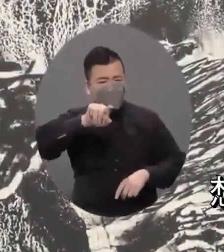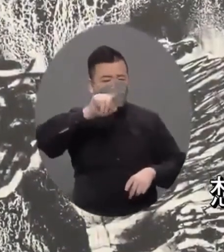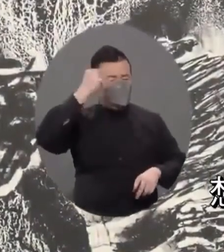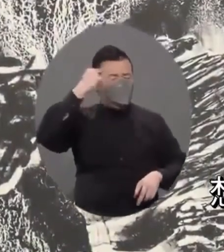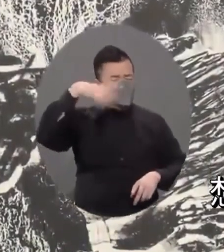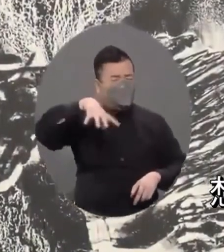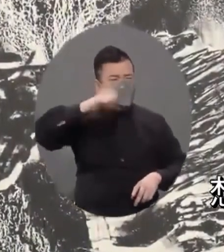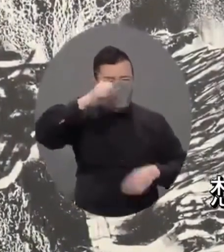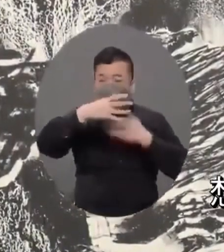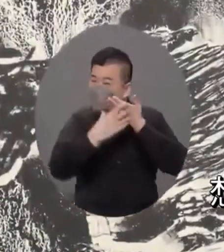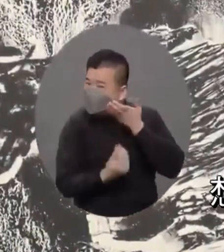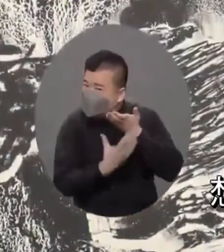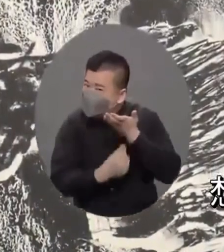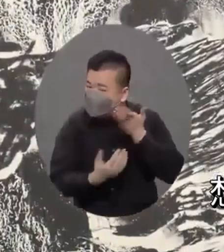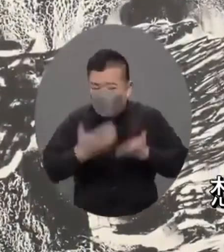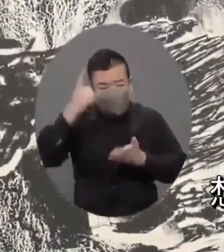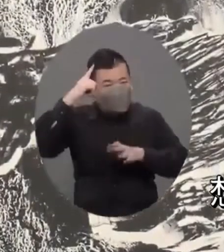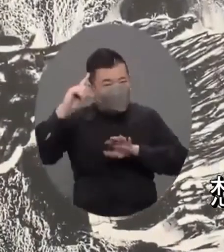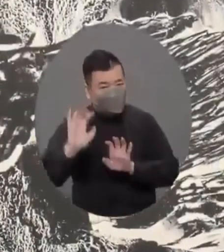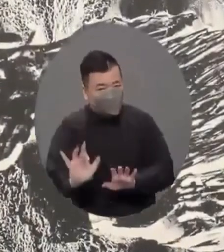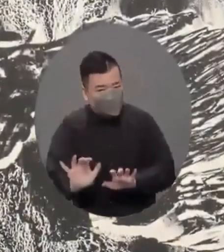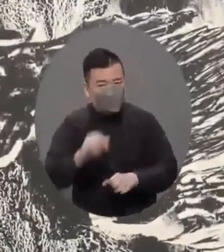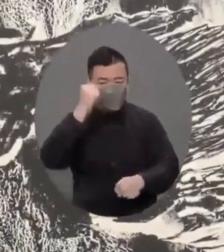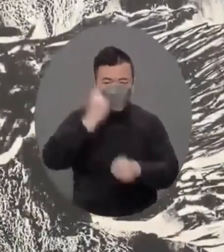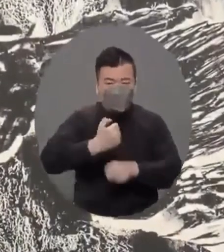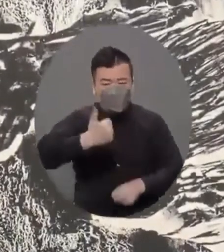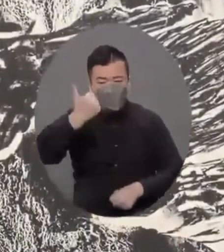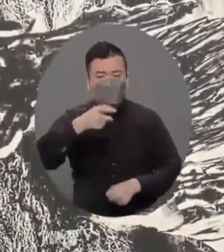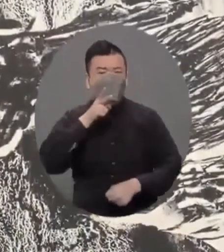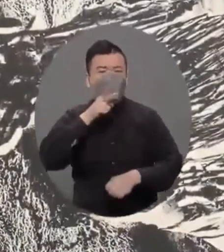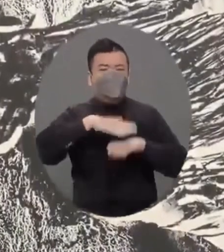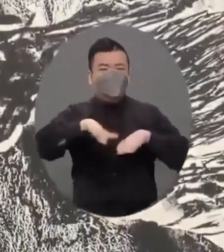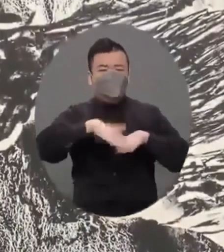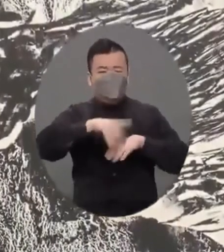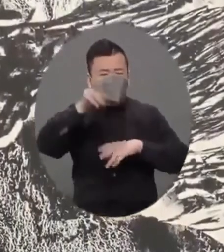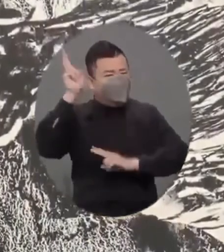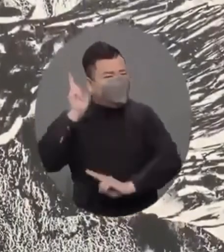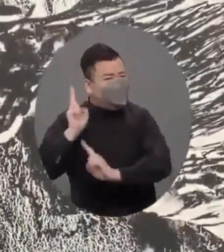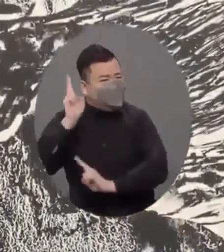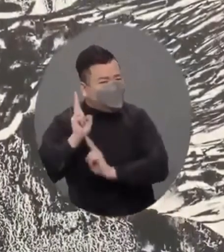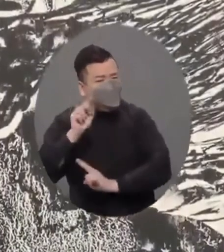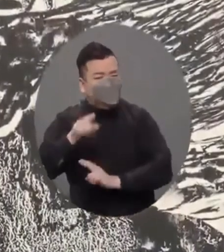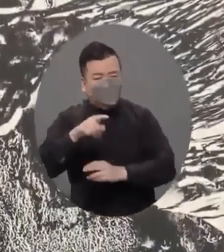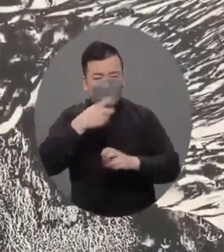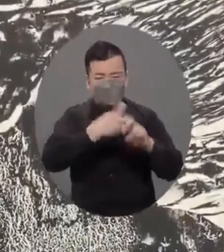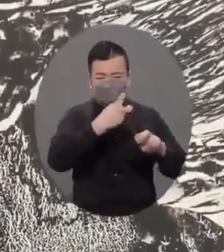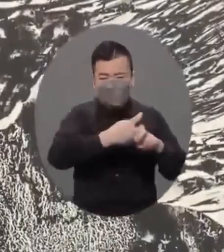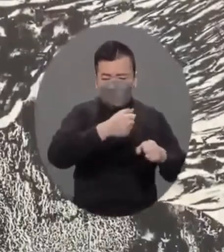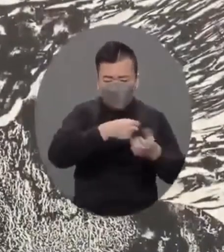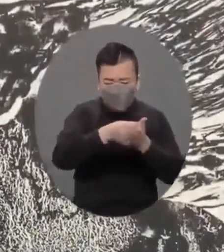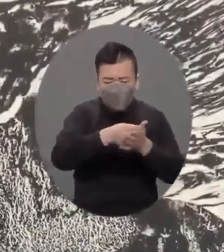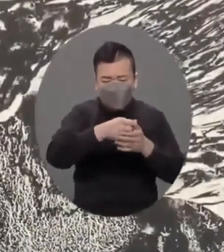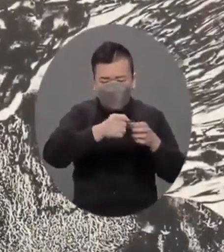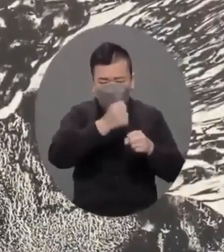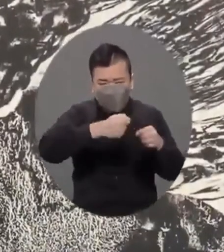用影印或者係電腦圖像去做到好似一般或者係傳統個石印做出嚟嘅效果。咁我